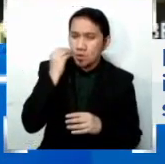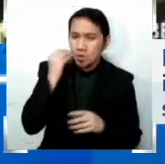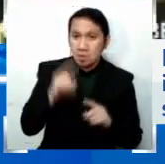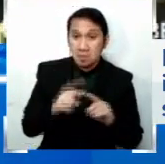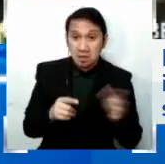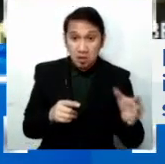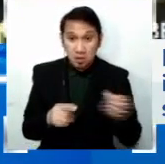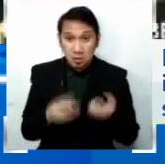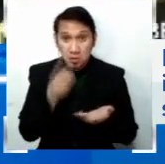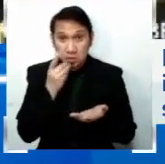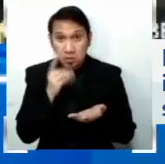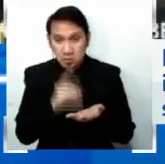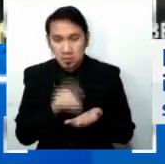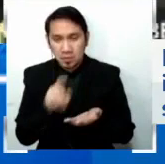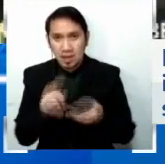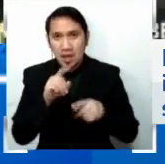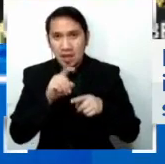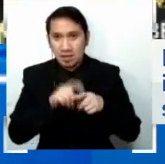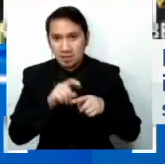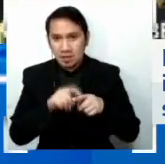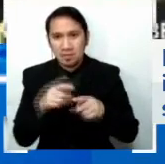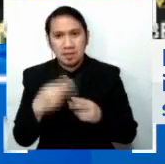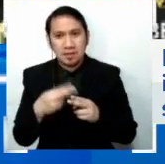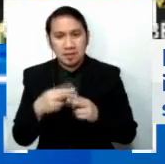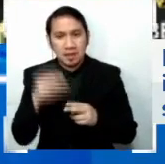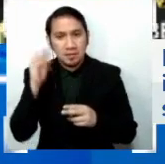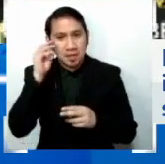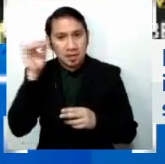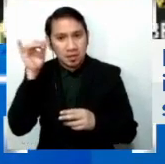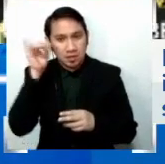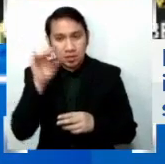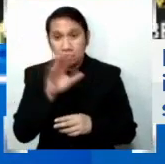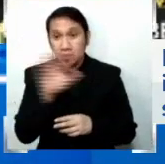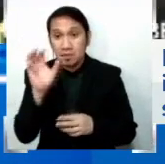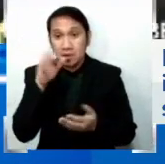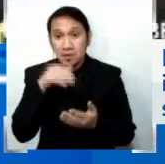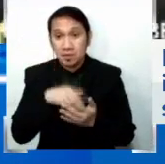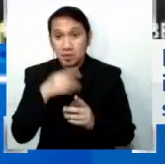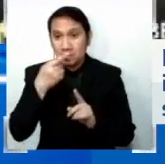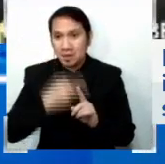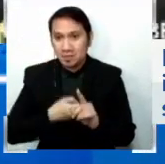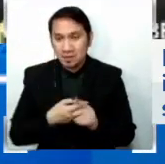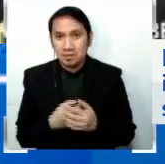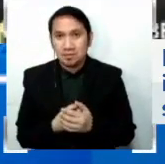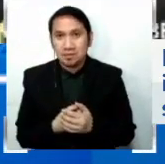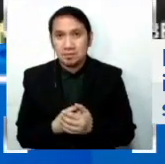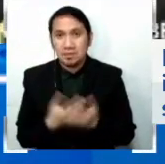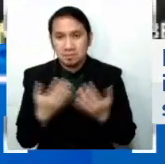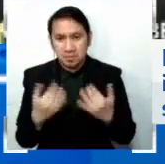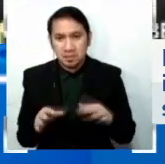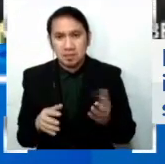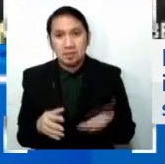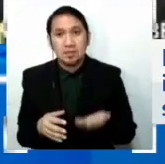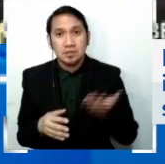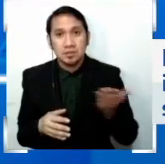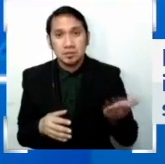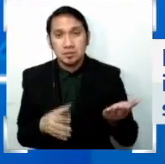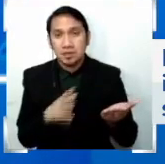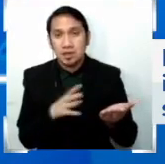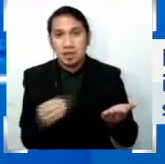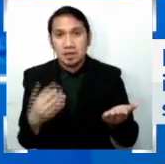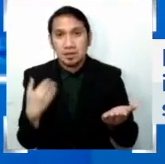na nirerentahan ito ng isang Michael Young sa halagang 500,000 pesos a month. The subpoena has been served and there have been lies